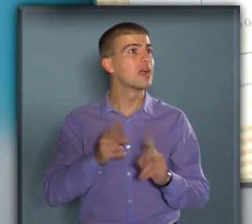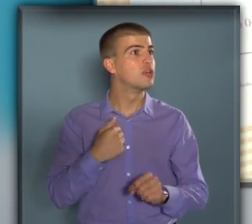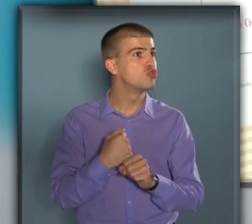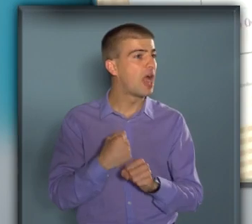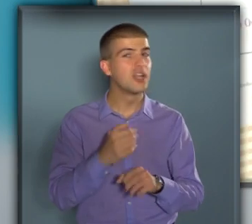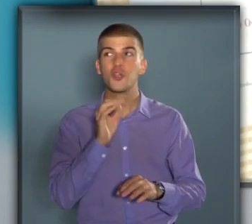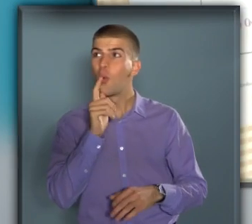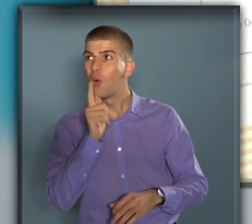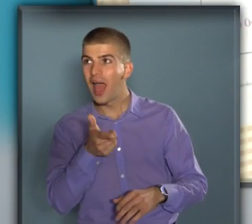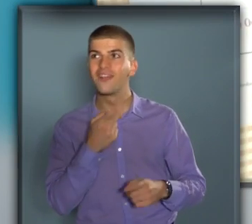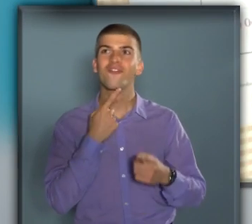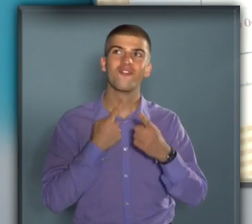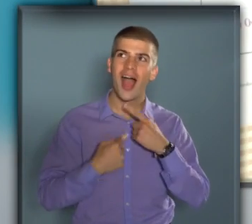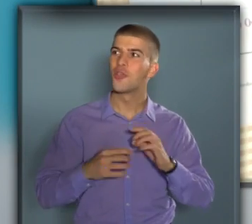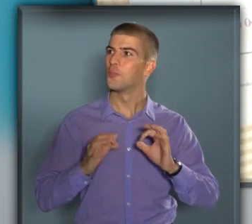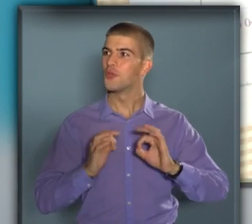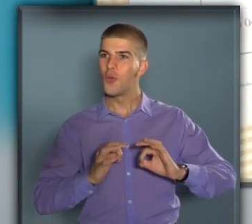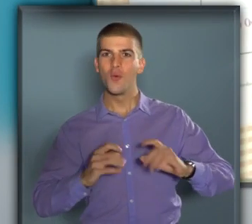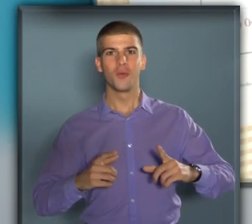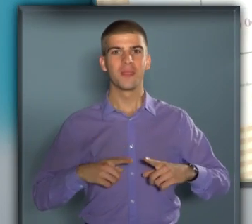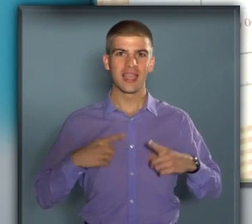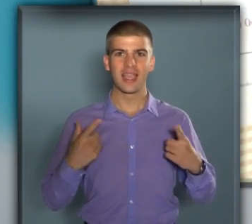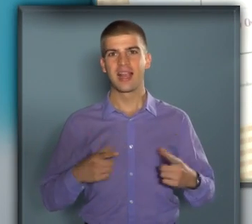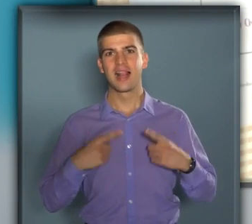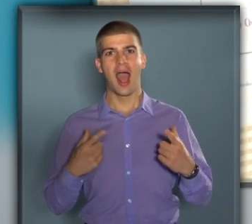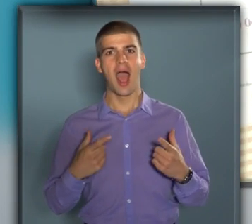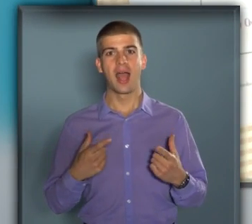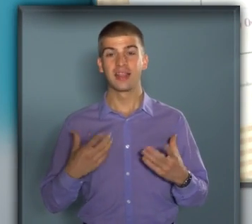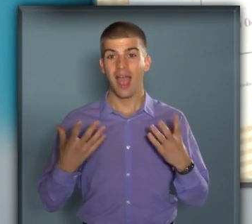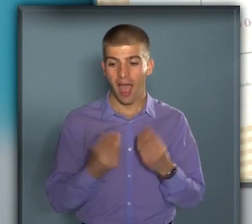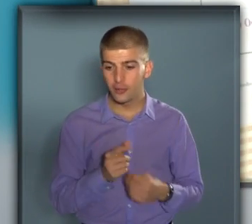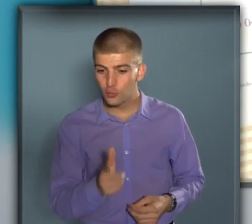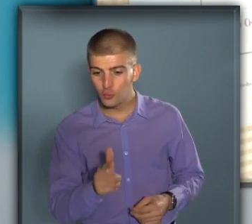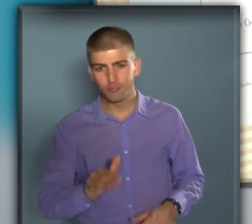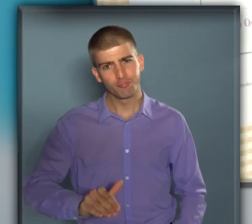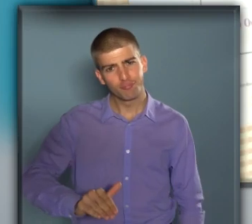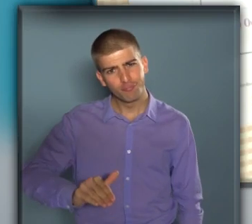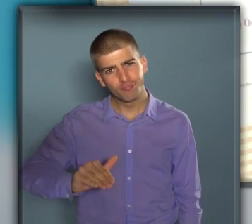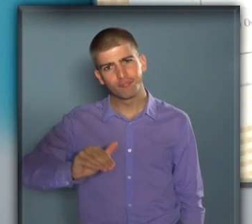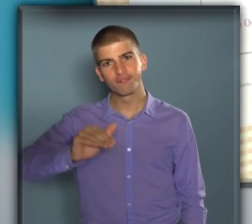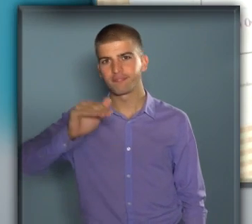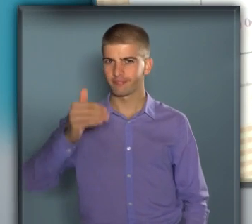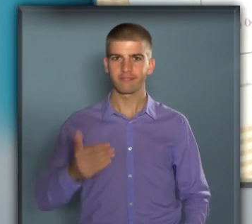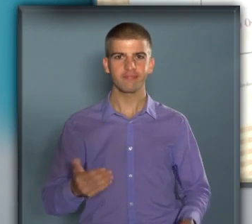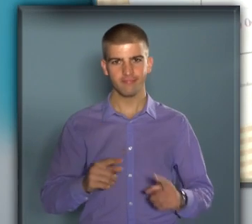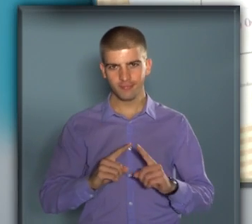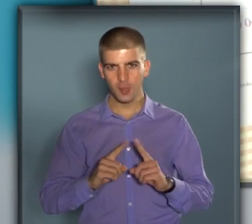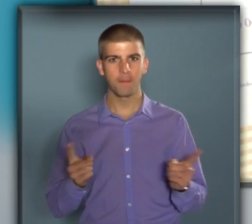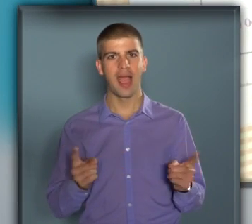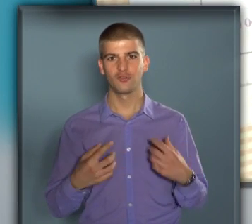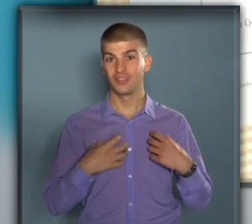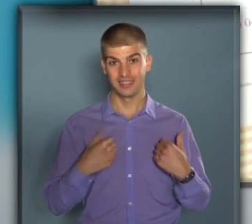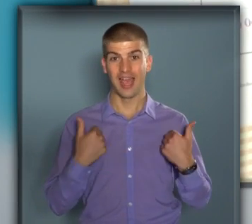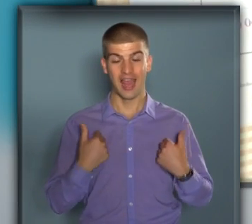mennyire jó lesz, vágyunk arra az életre, hogy együtt már megéljünk egy egészen másfajta